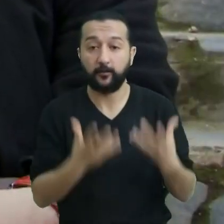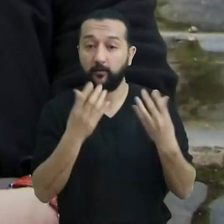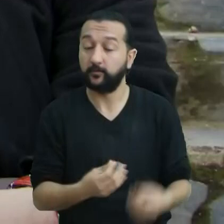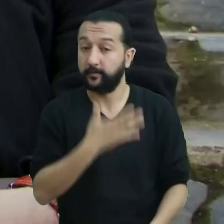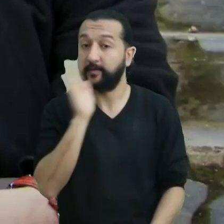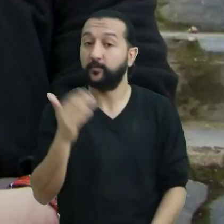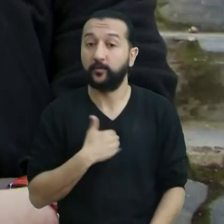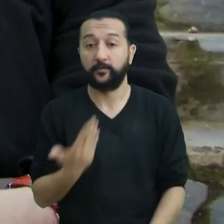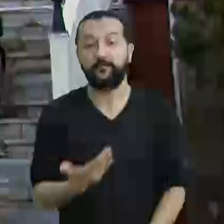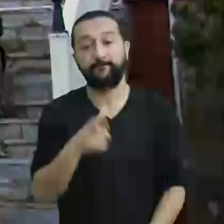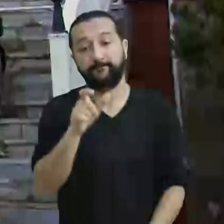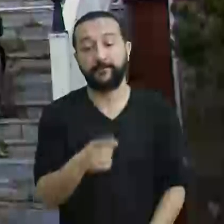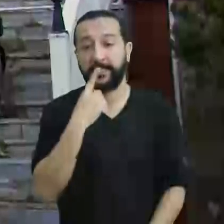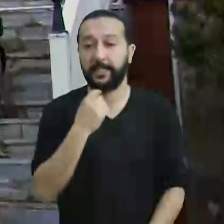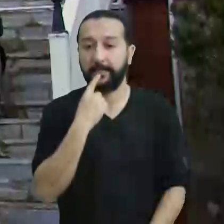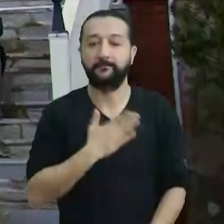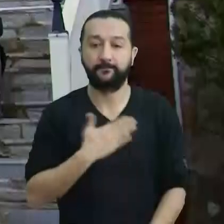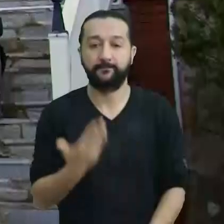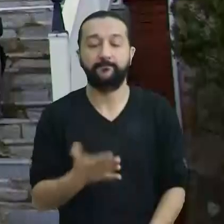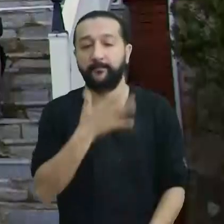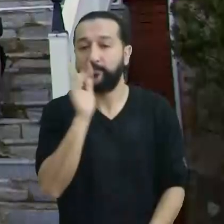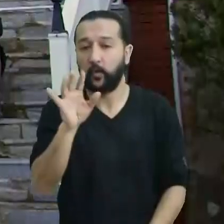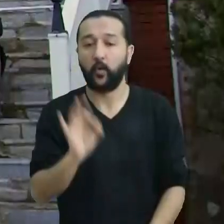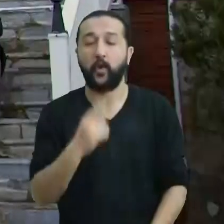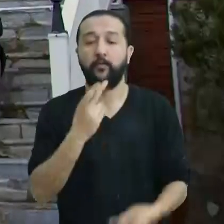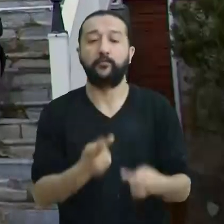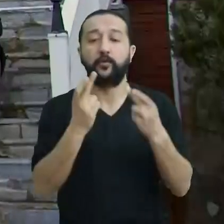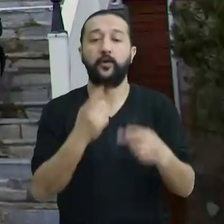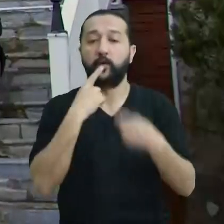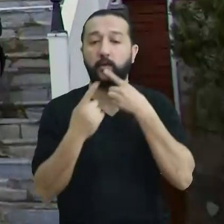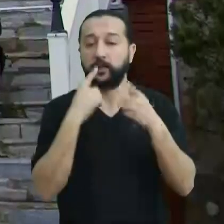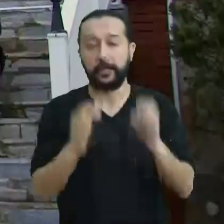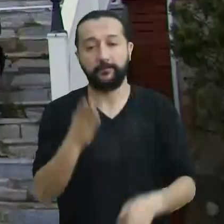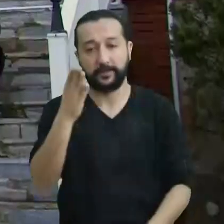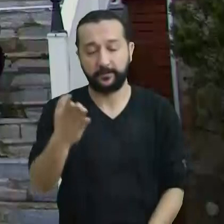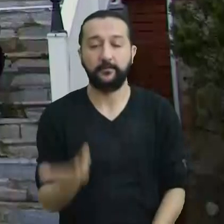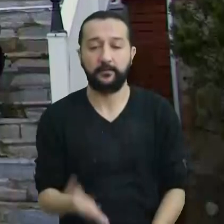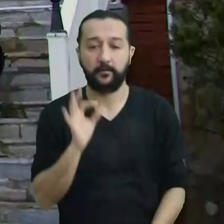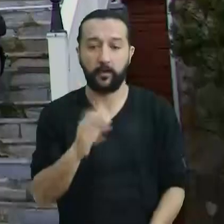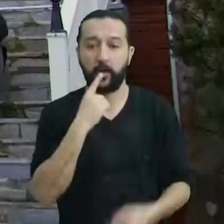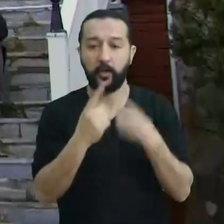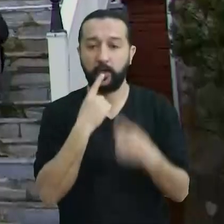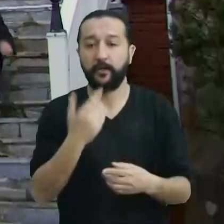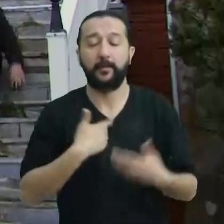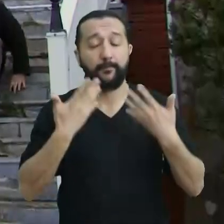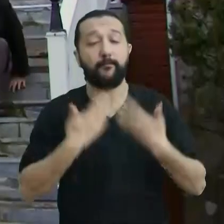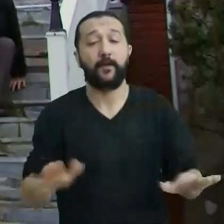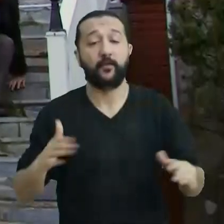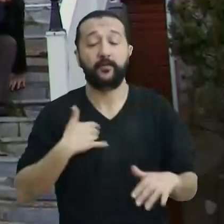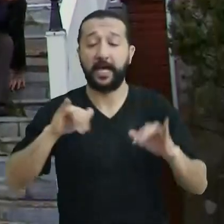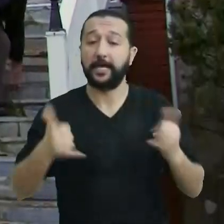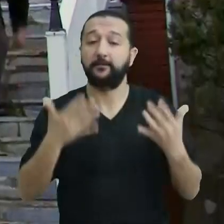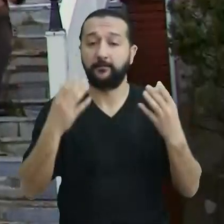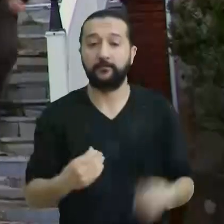olduğunu bilmiyordum fındığım. Bilmiyorum, öyle boş boş konuşuyorsun tabii danası. Ben gittim, mahvoldum